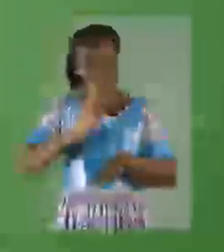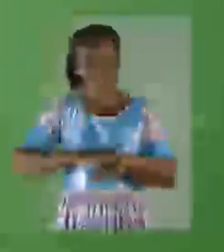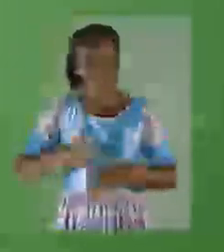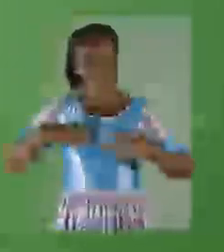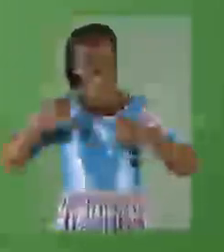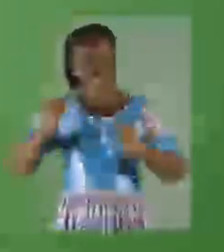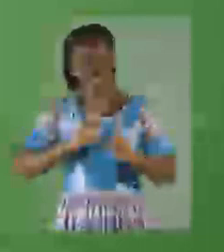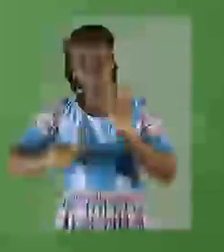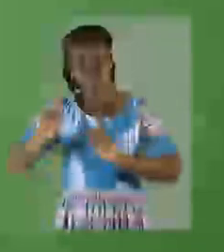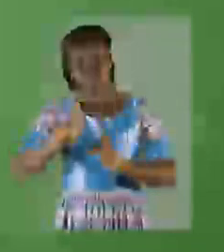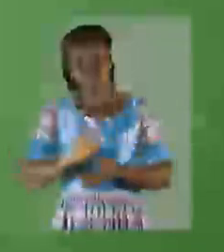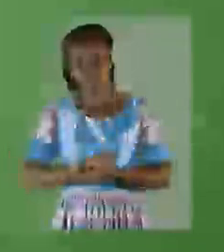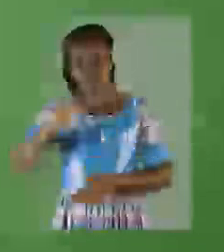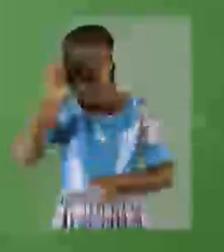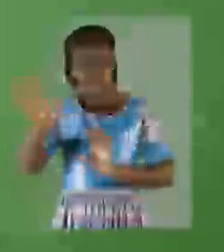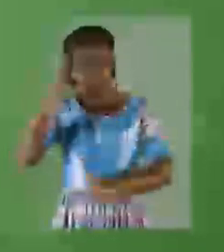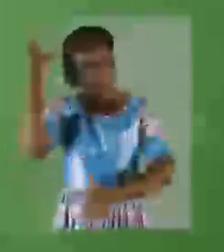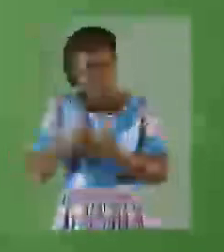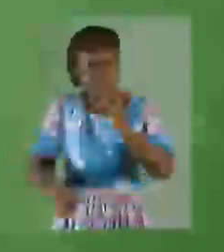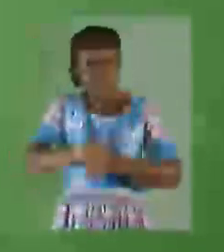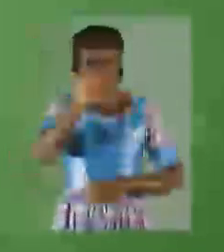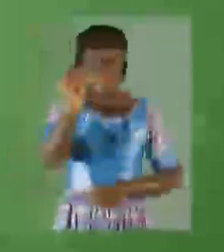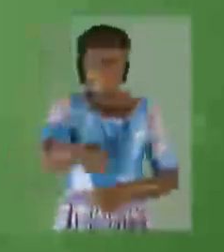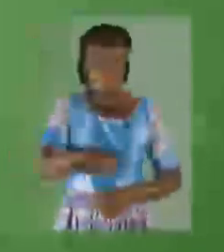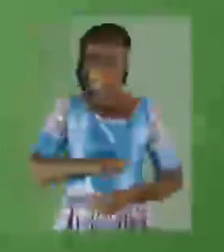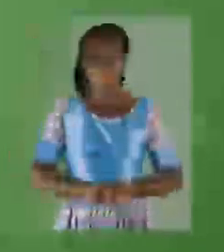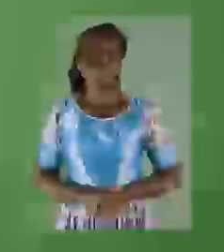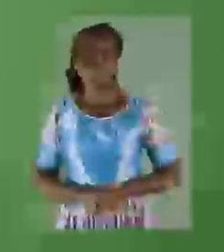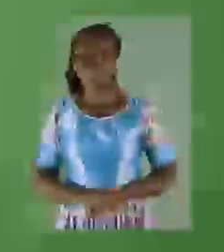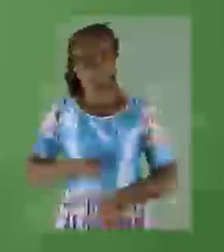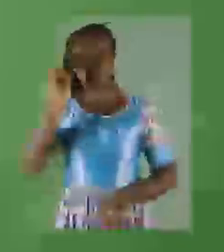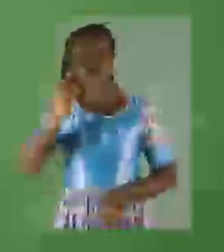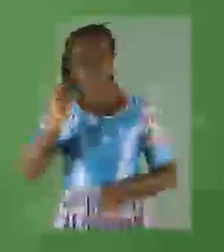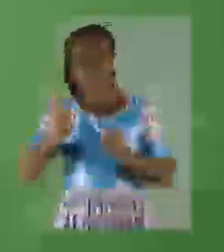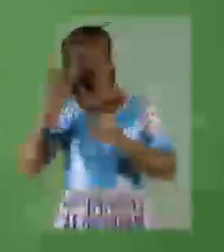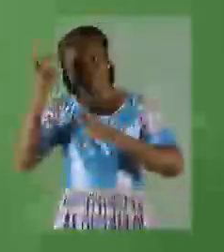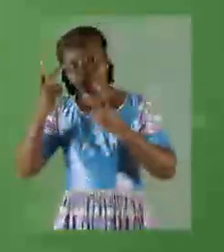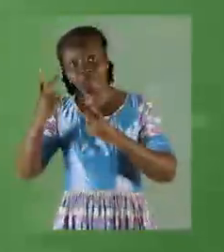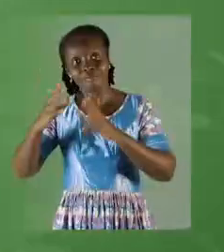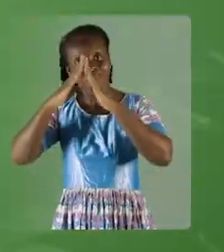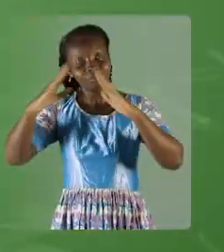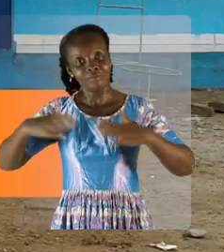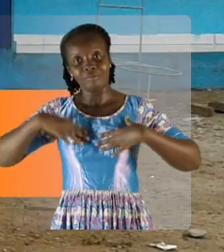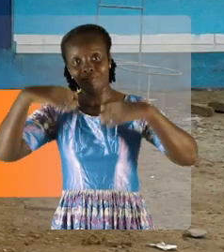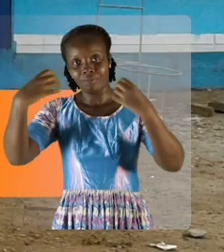populations, que faut-il faire? Il faut fréquenter les centres de